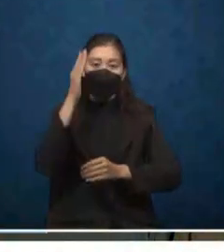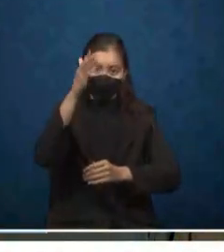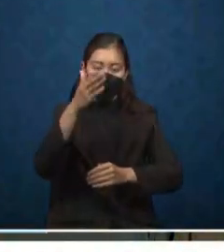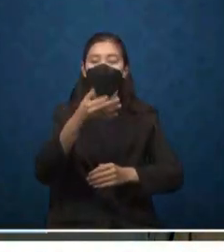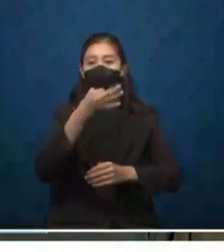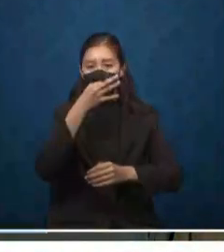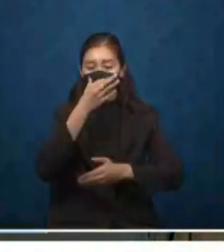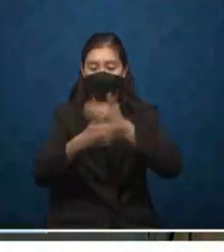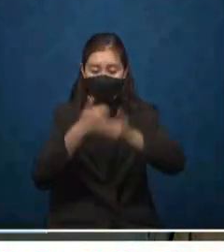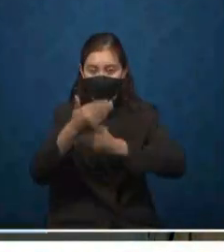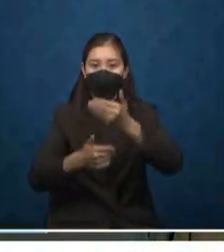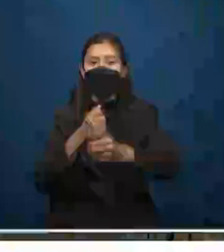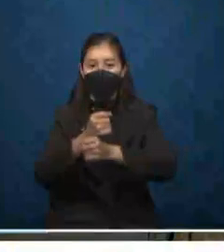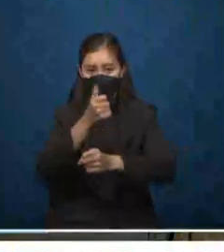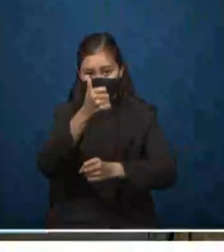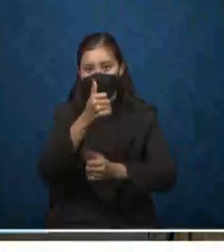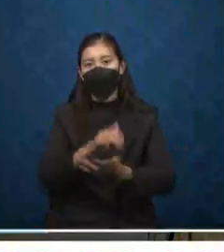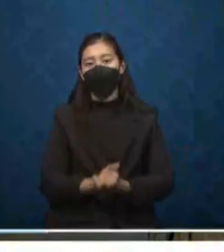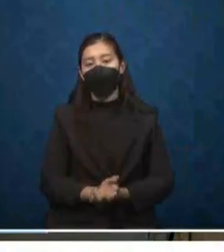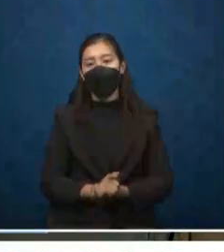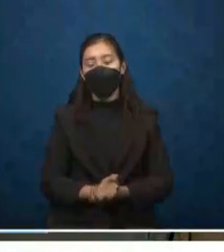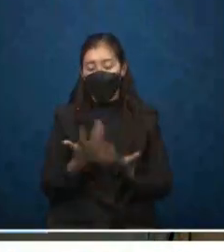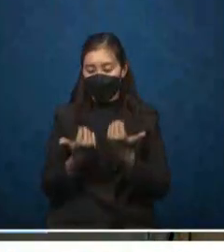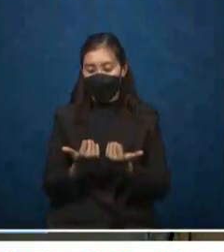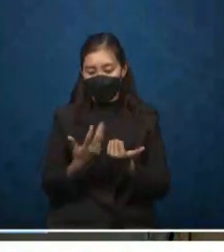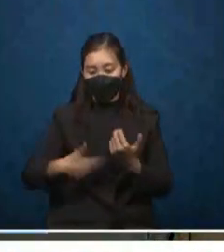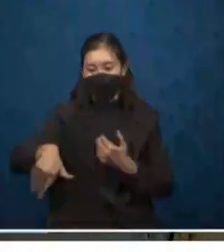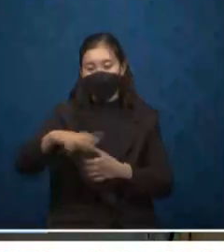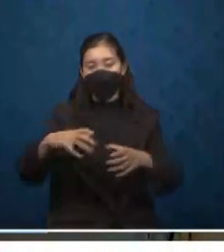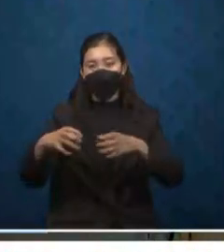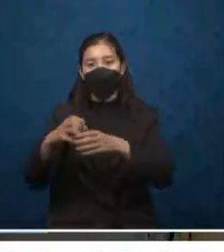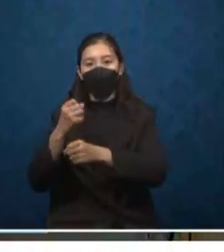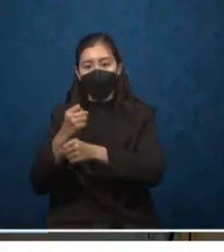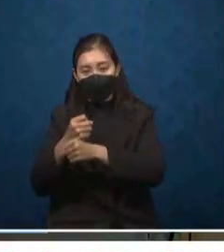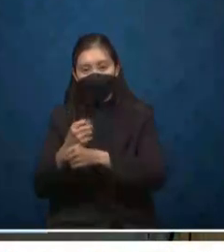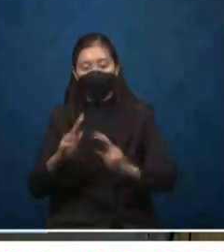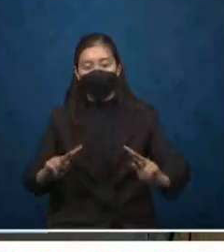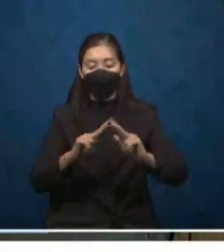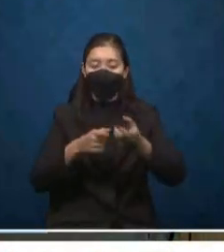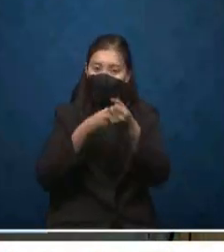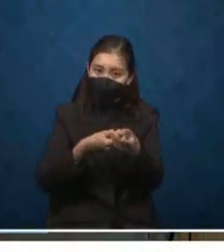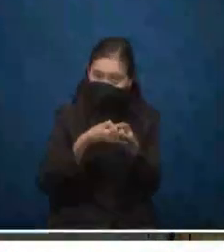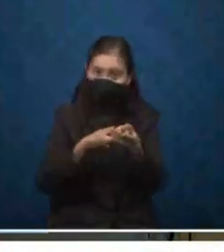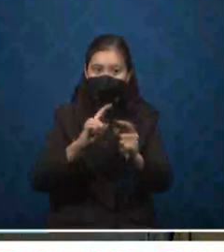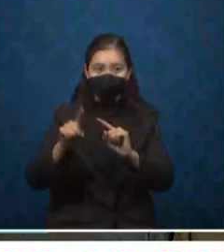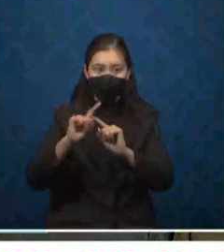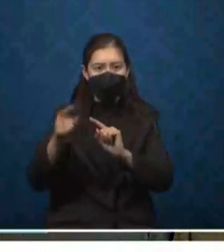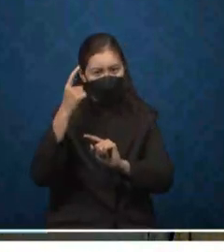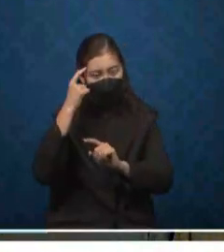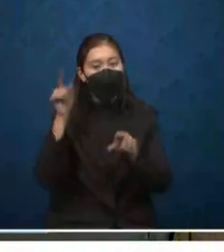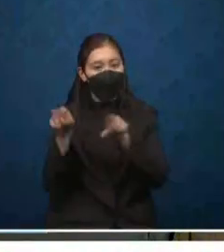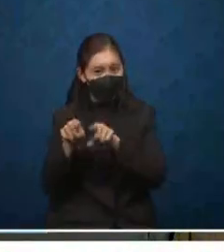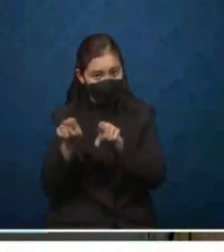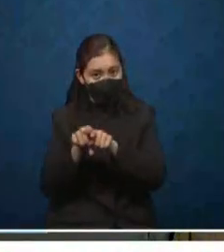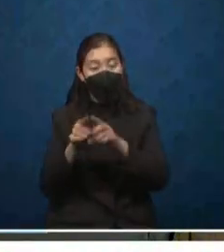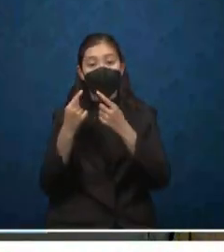ทางการคือฝ่ายบริหารเนี่ยก็เห็นพ้องแล้วกระทรวงเกษตรก็เห็นพ้องแล้วไม่ขัดข้องที่จะให้เป็นไปตามนั้นแต่กระบวนการแ